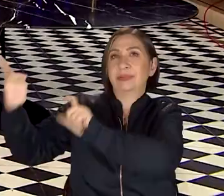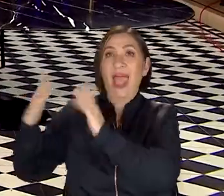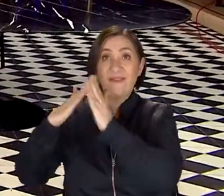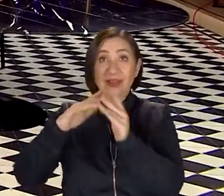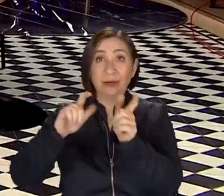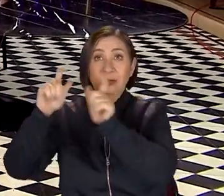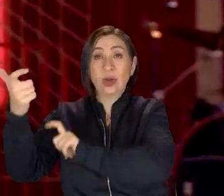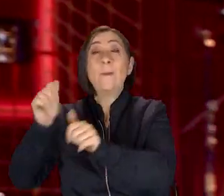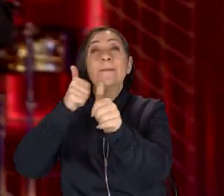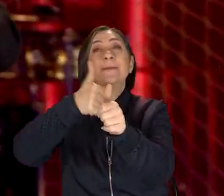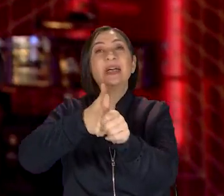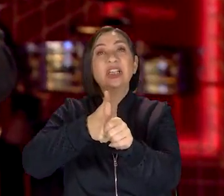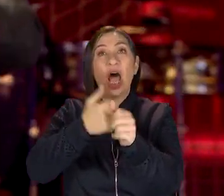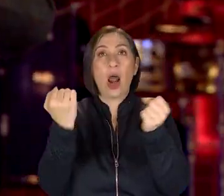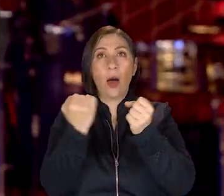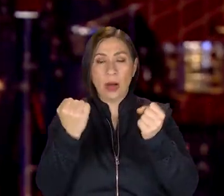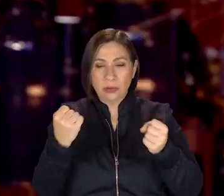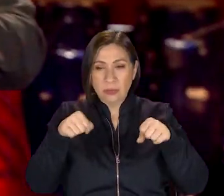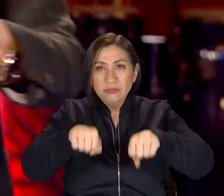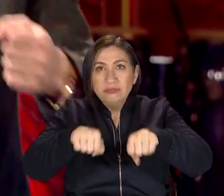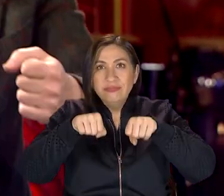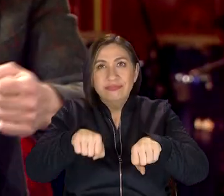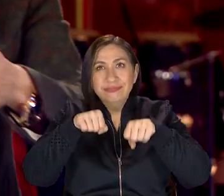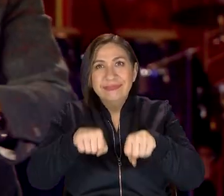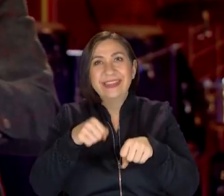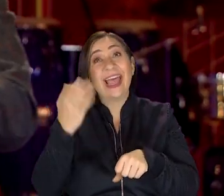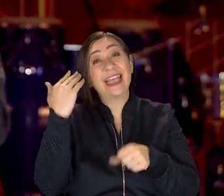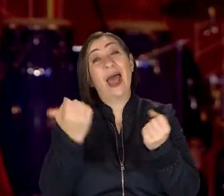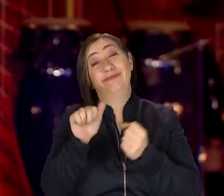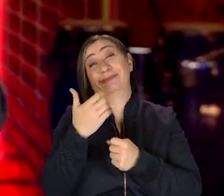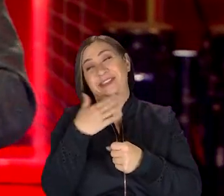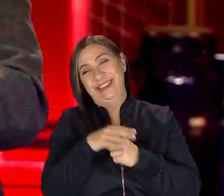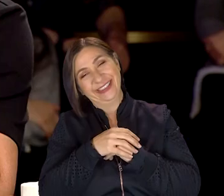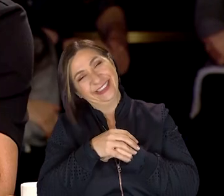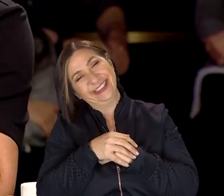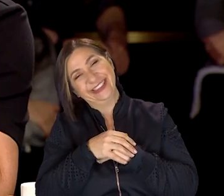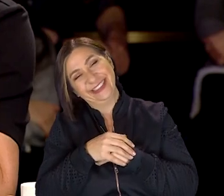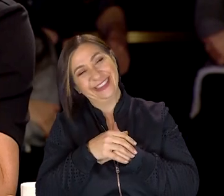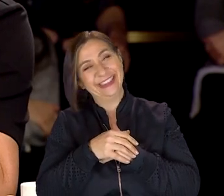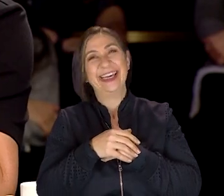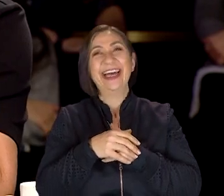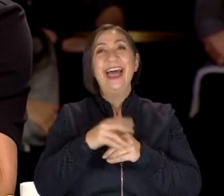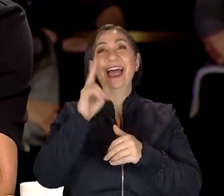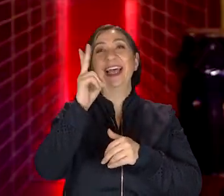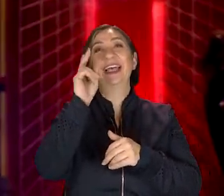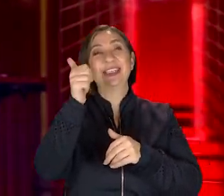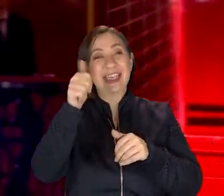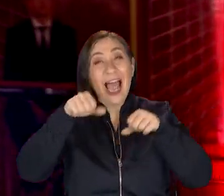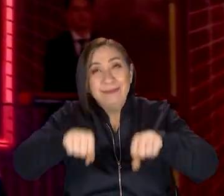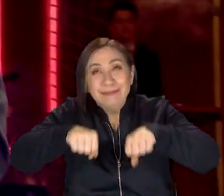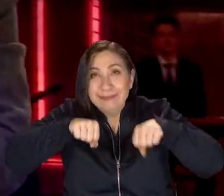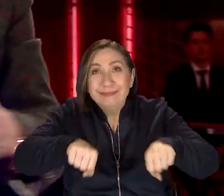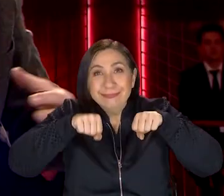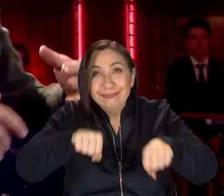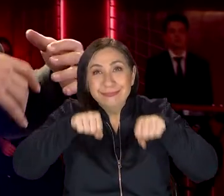Sonra menajeri arabalarla, atlı arabalar tabii o zaman şey yok, ondan sonra... İki gün süren bir yolculuktan